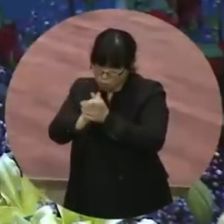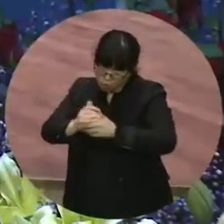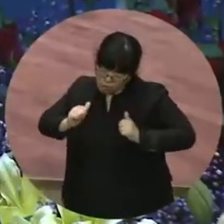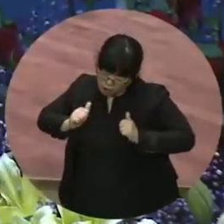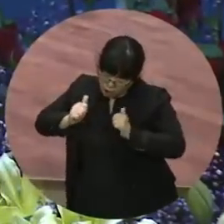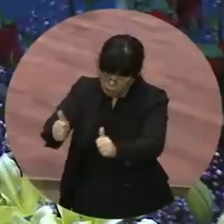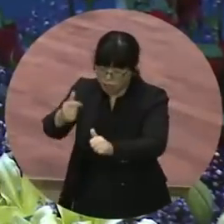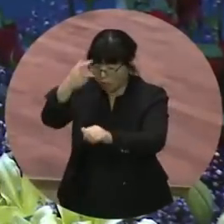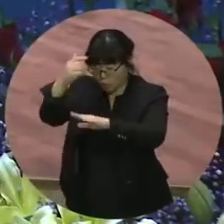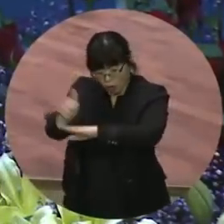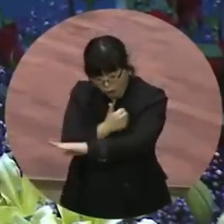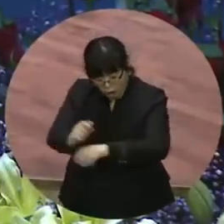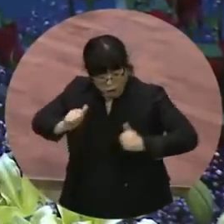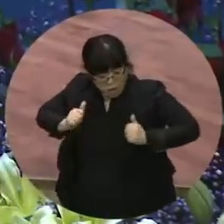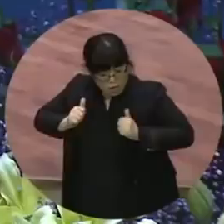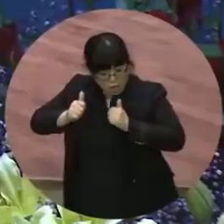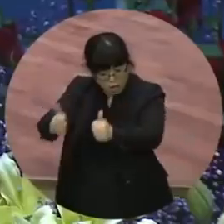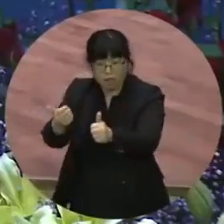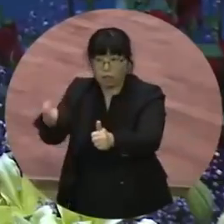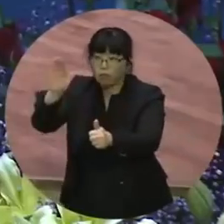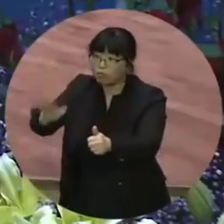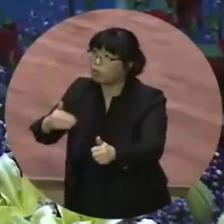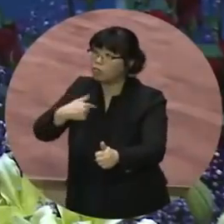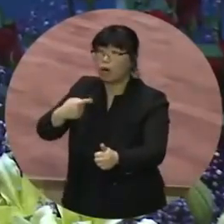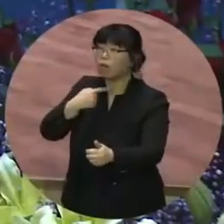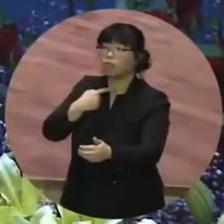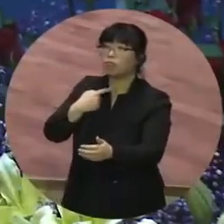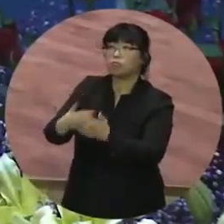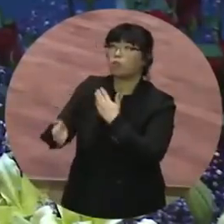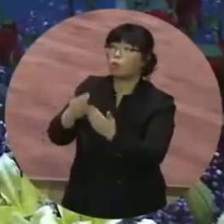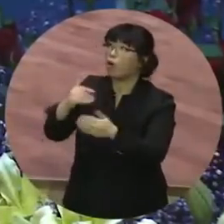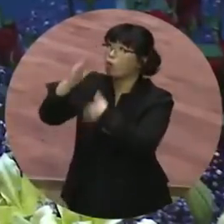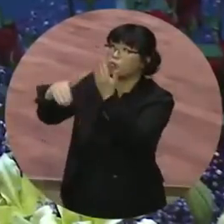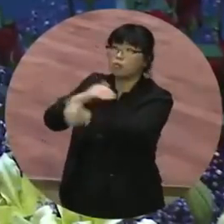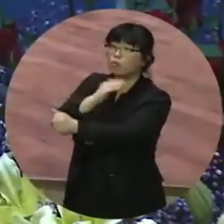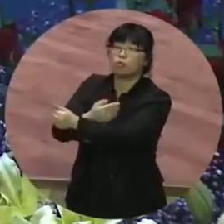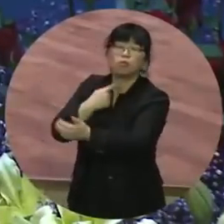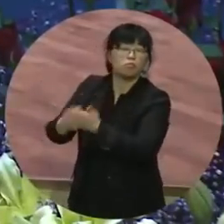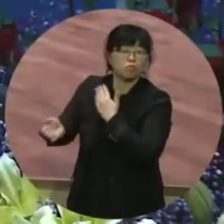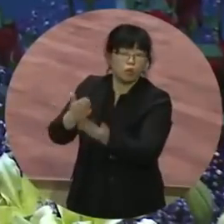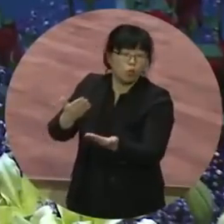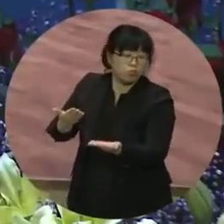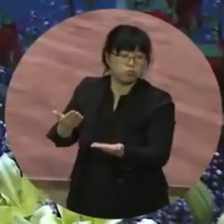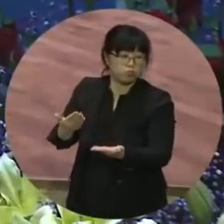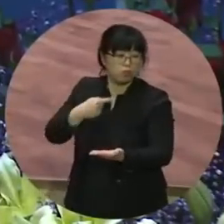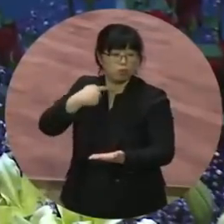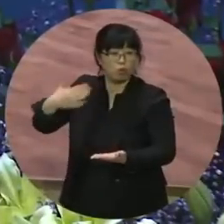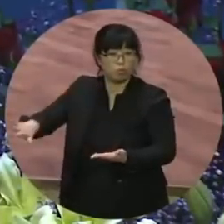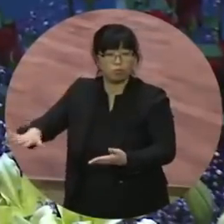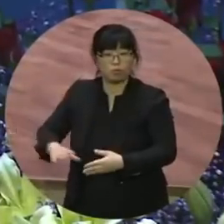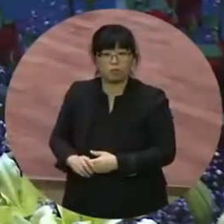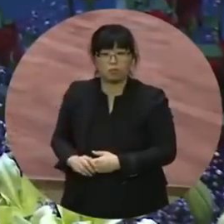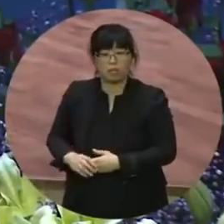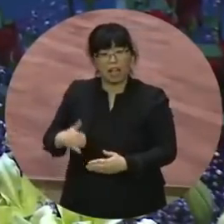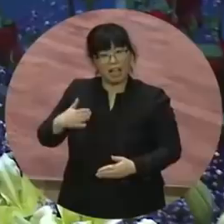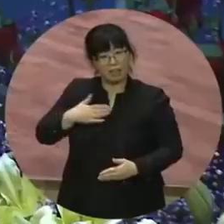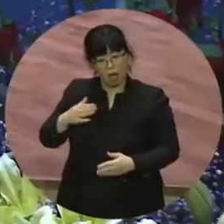못했다. 왜 그러냐? 왜 그랬을까? 왜 가난이 안 물러가고 왜 질병이 안 물러가고 왜 열등의식이 안 물러가고 왜